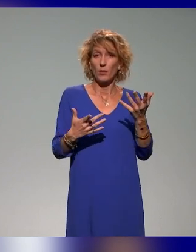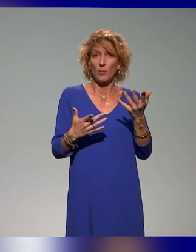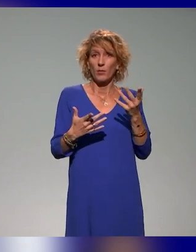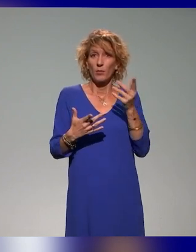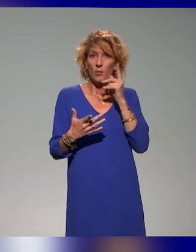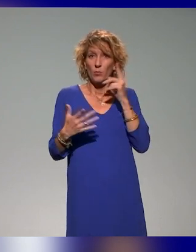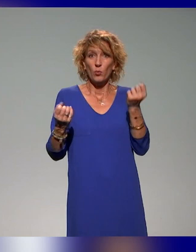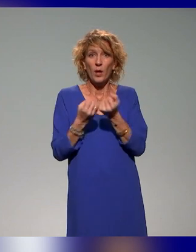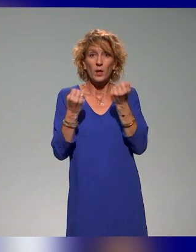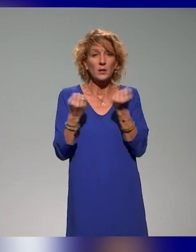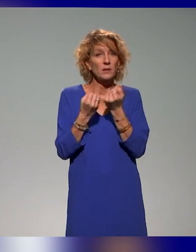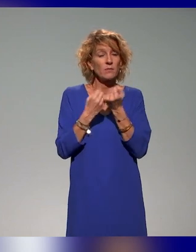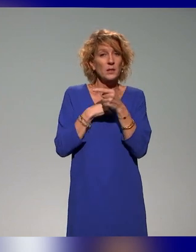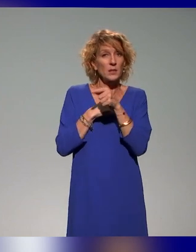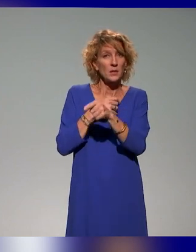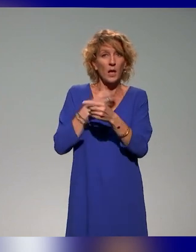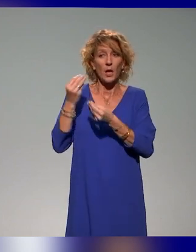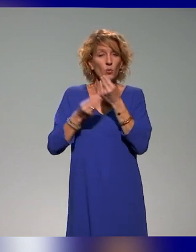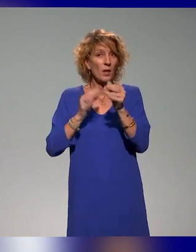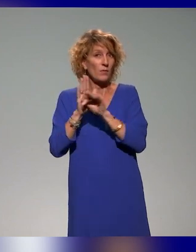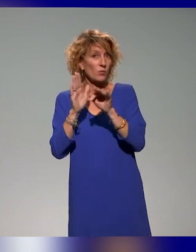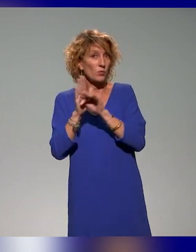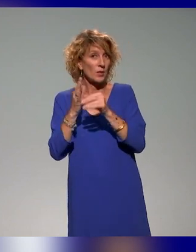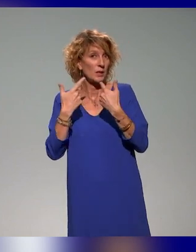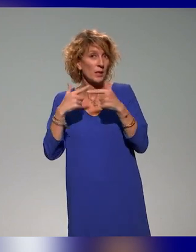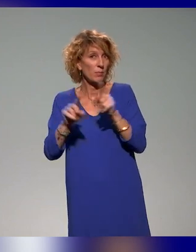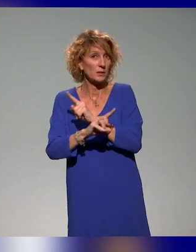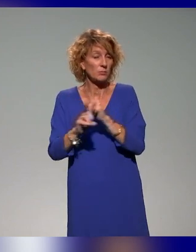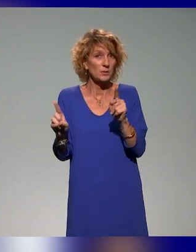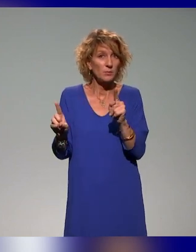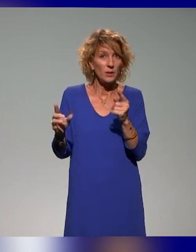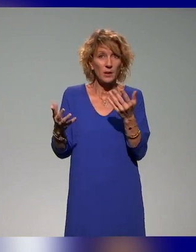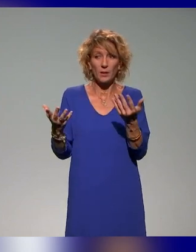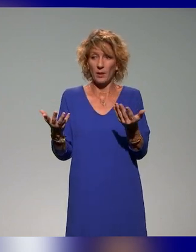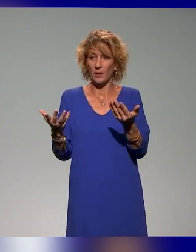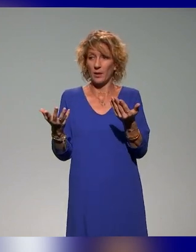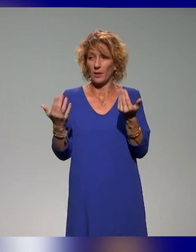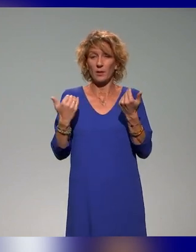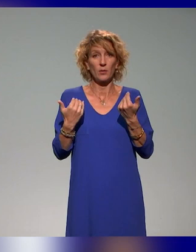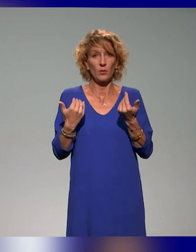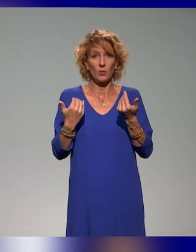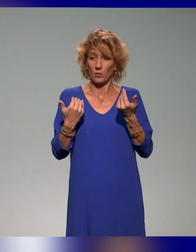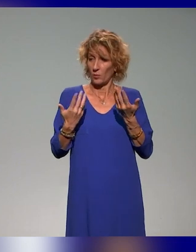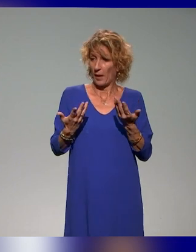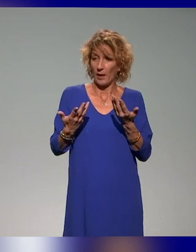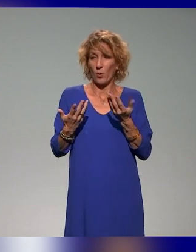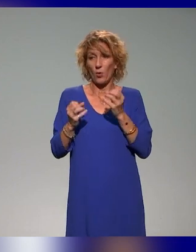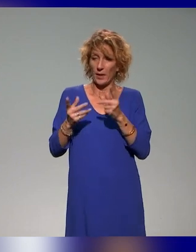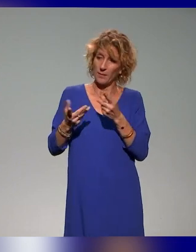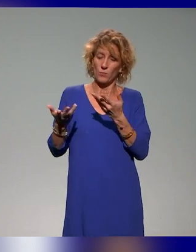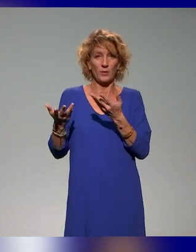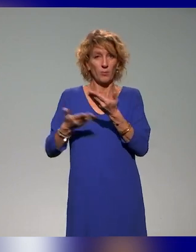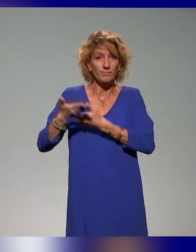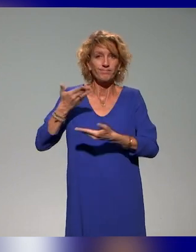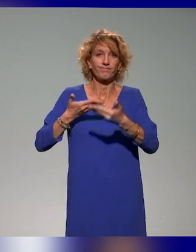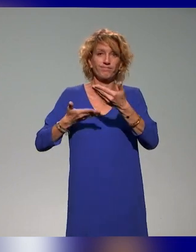cette activité, par exemple, ou cette fonctionnalité, et éventuellement bah, être en capacité aussi de proposer une alternative bah,